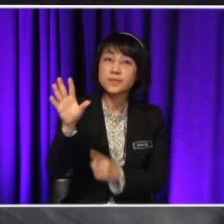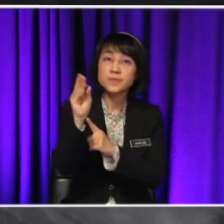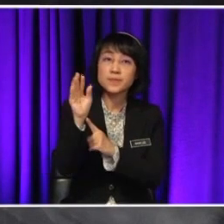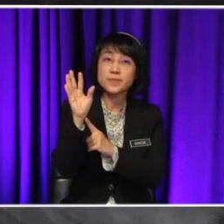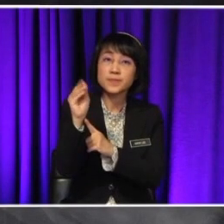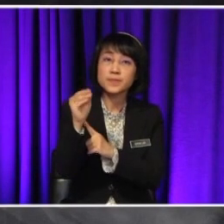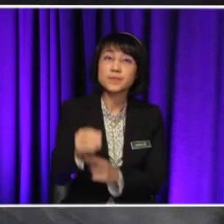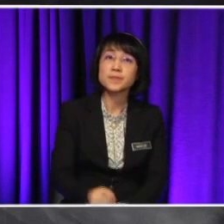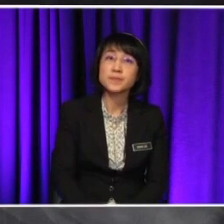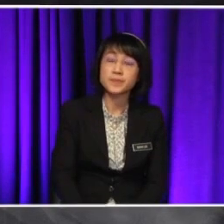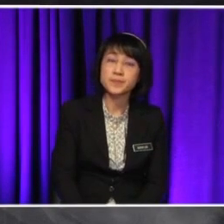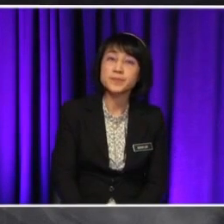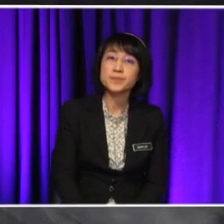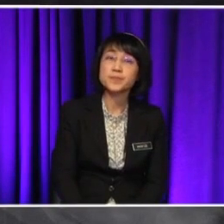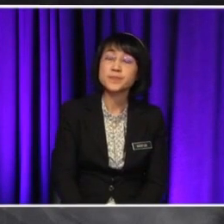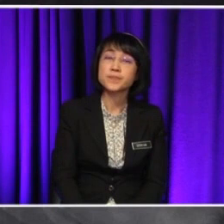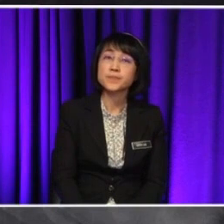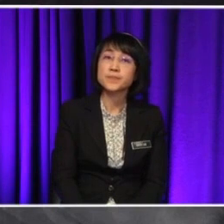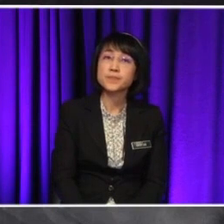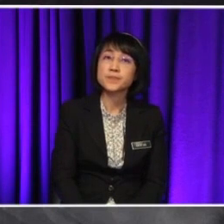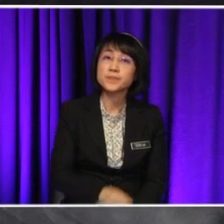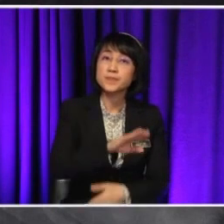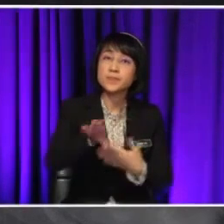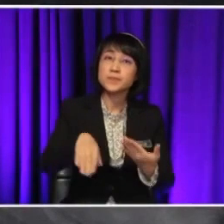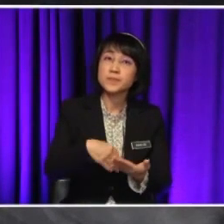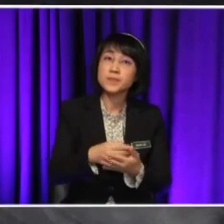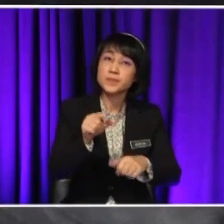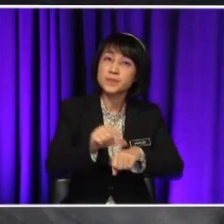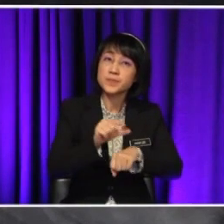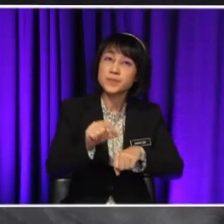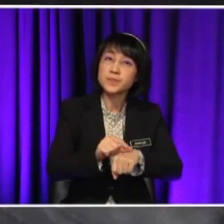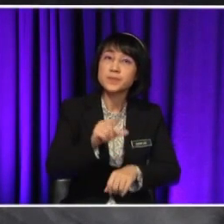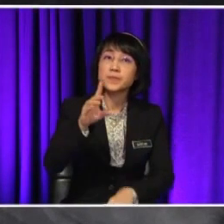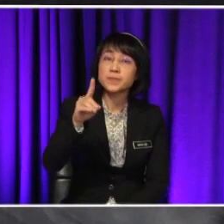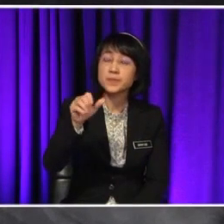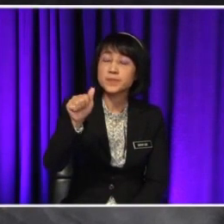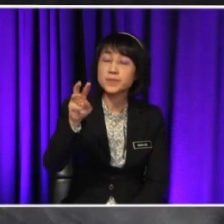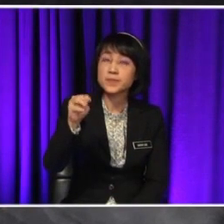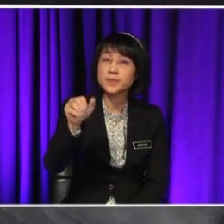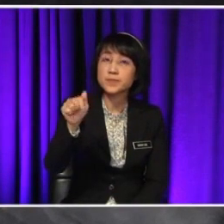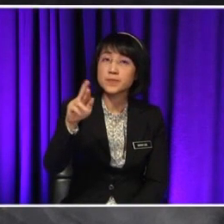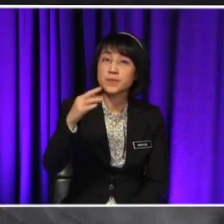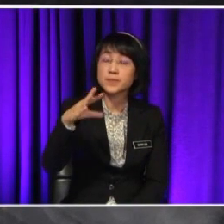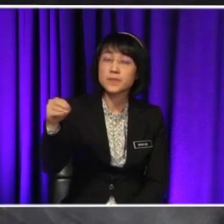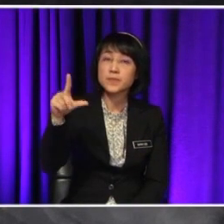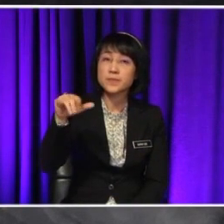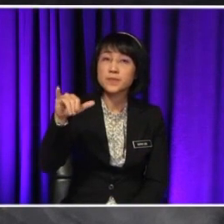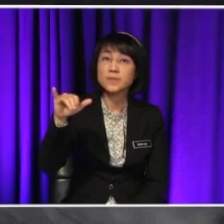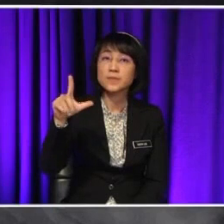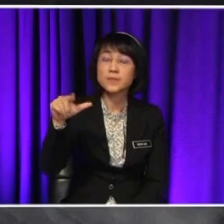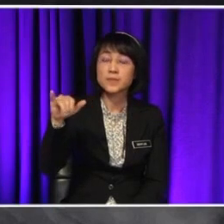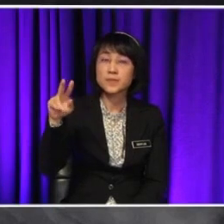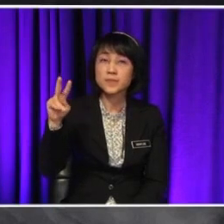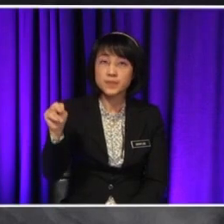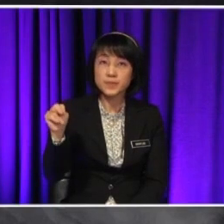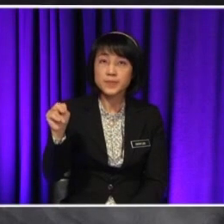situ. Campuran lilin cair. Okey, semua akan menggunakan dama dan lilin kecuali batik pelangi. Jadinya di sini pelajar